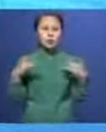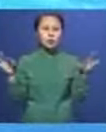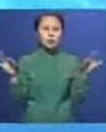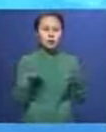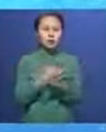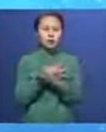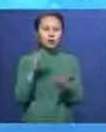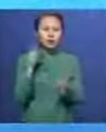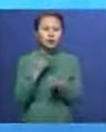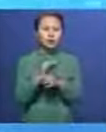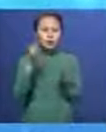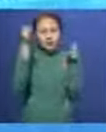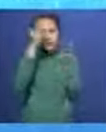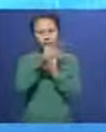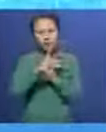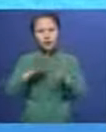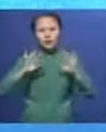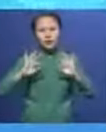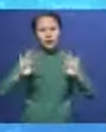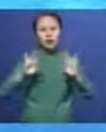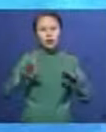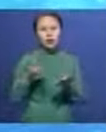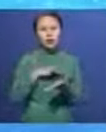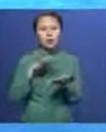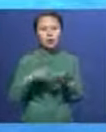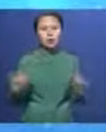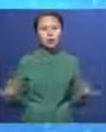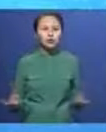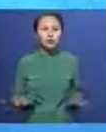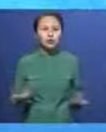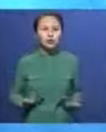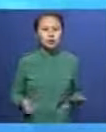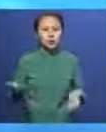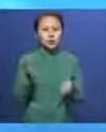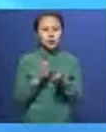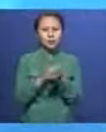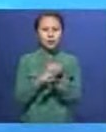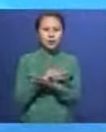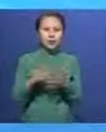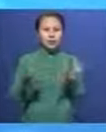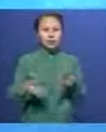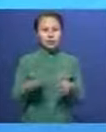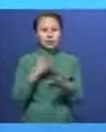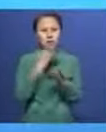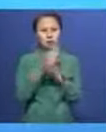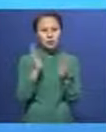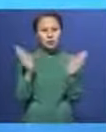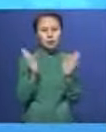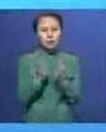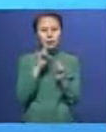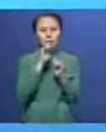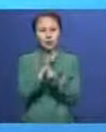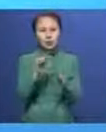Артистер музыкамен қатар өздерінің ұлттық мәдениетінде насихаттауда. Қала тұрғындары өздеріне таңсық күйтабақтар, бойтұмарлар мен шағын